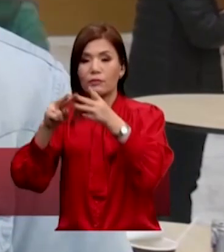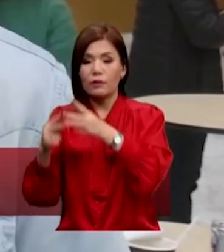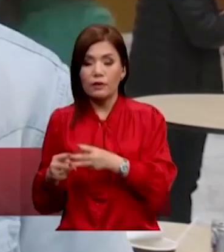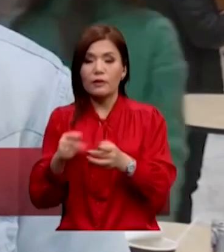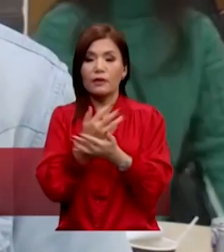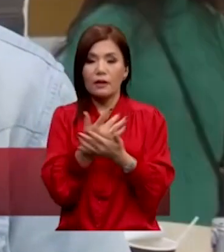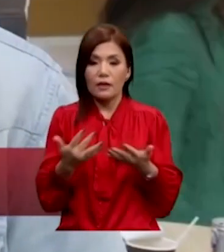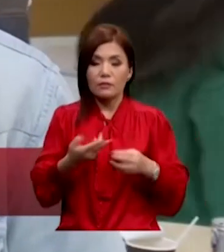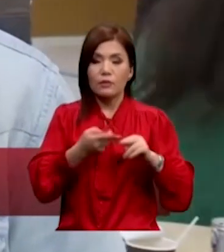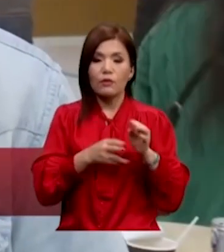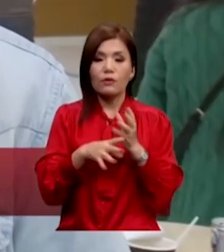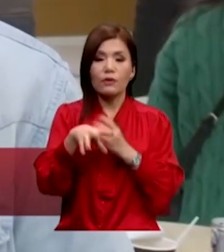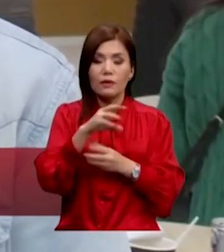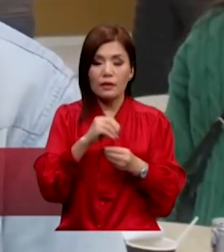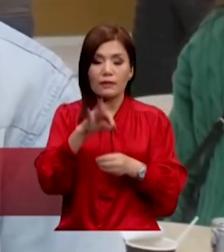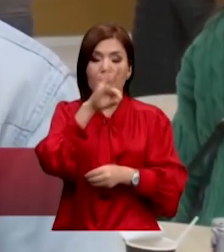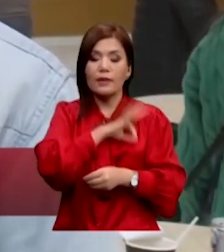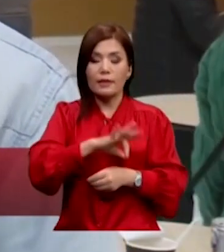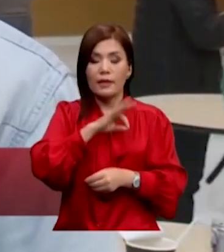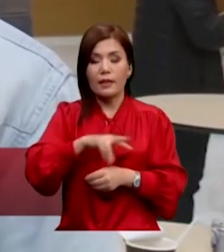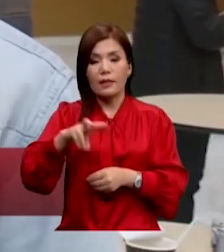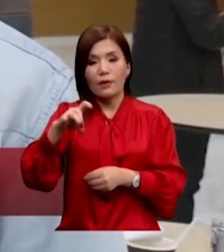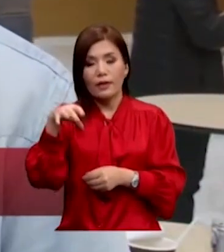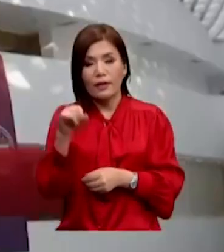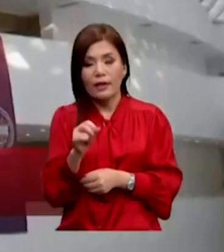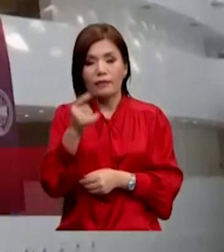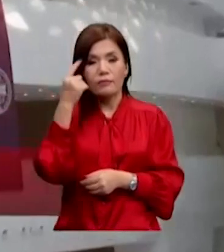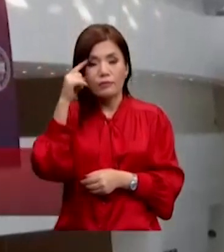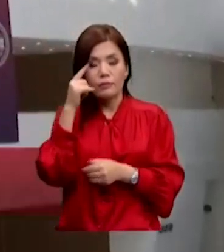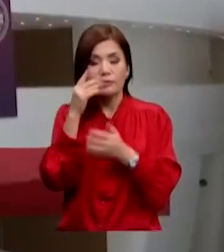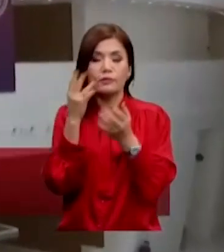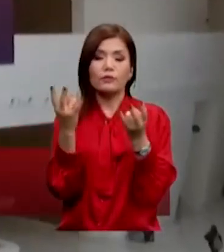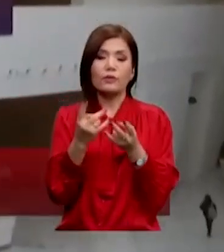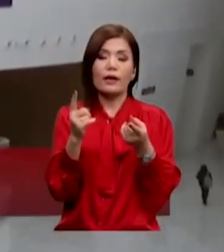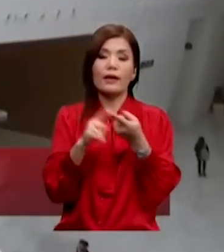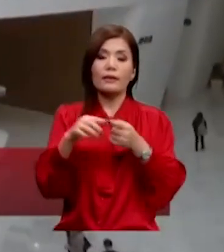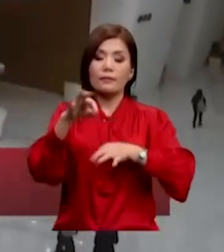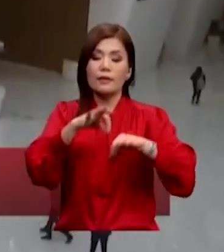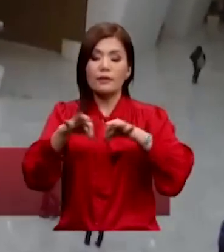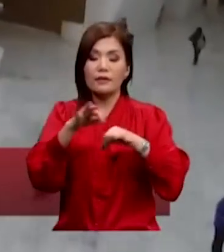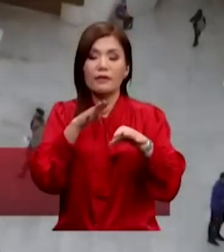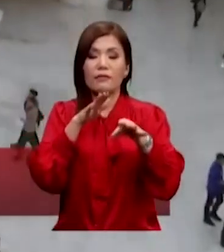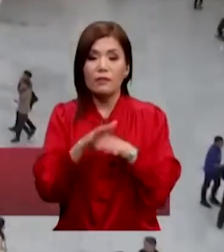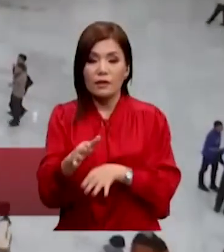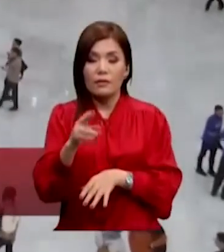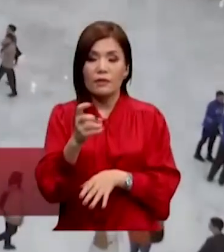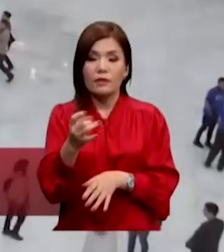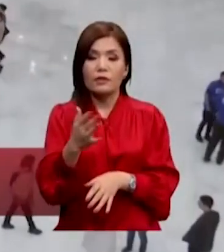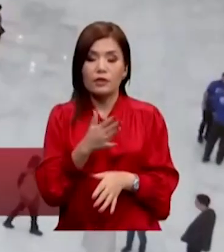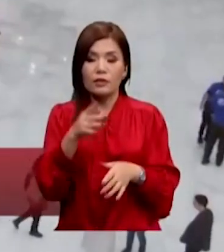пользователь, должен проходить, применяя логику, интеллект, интуицию. Это только один из проектов, который был презентован на